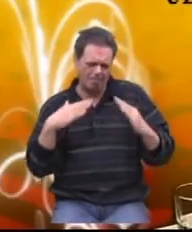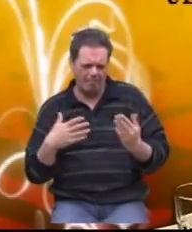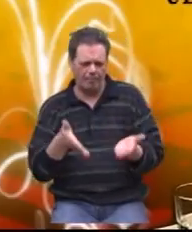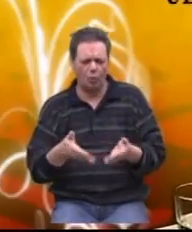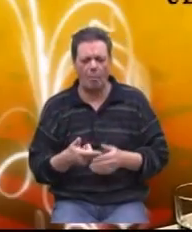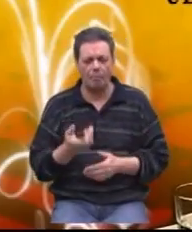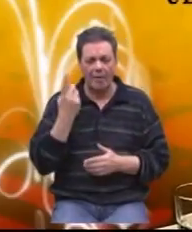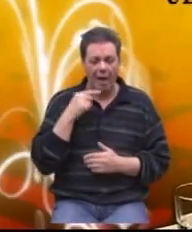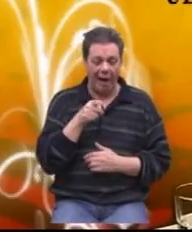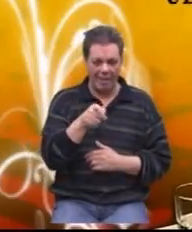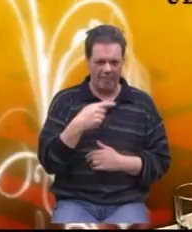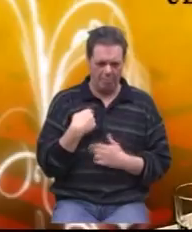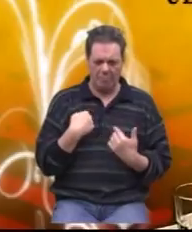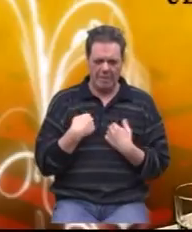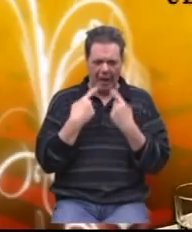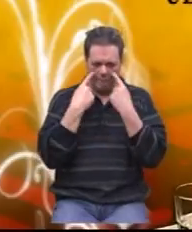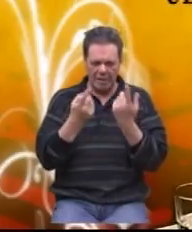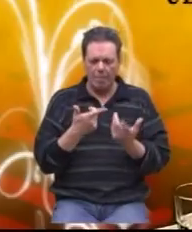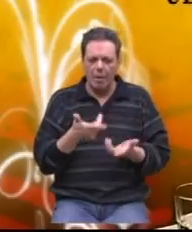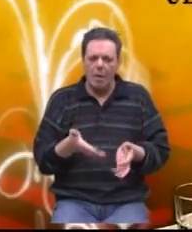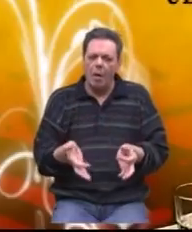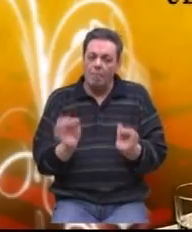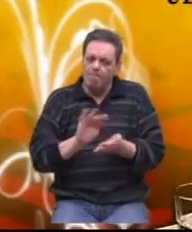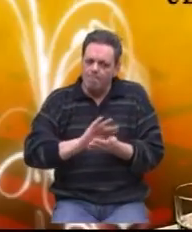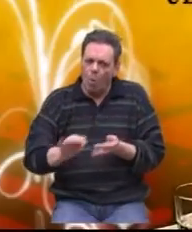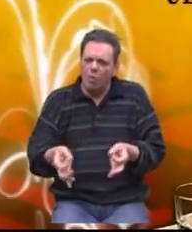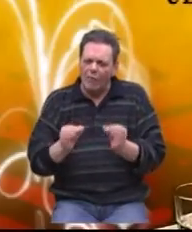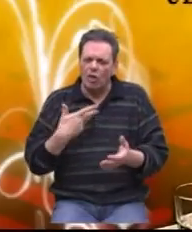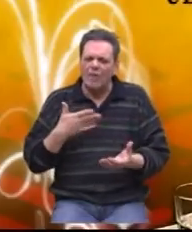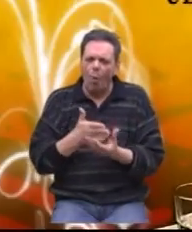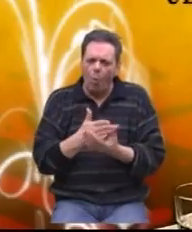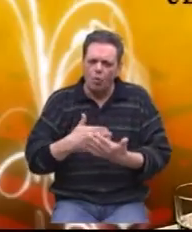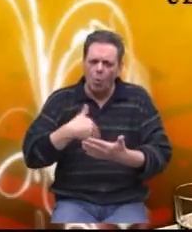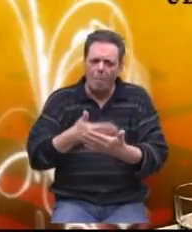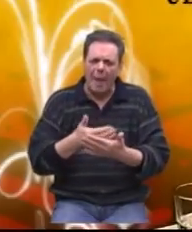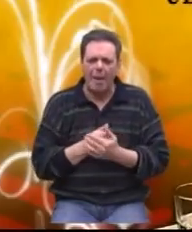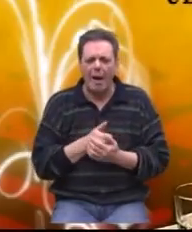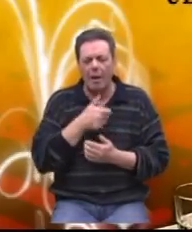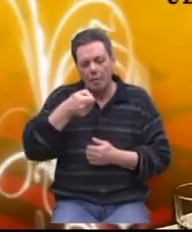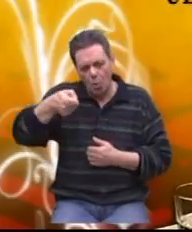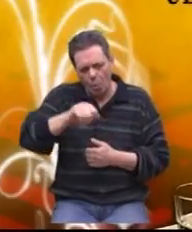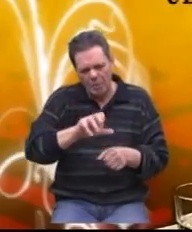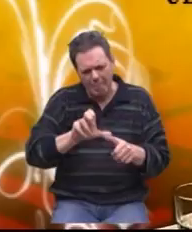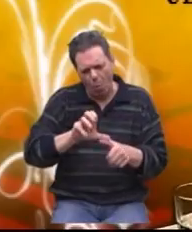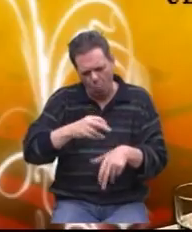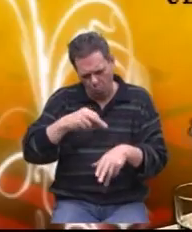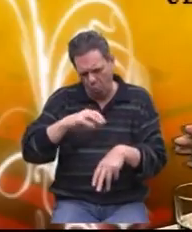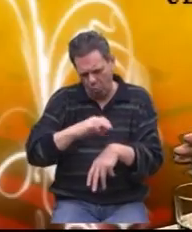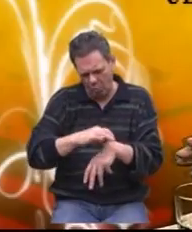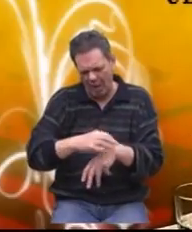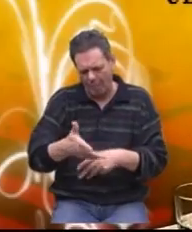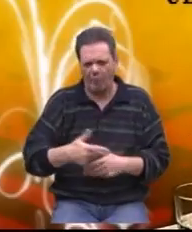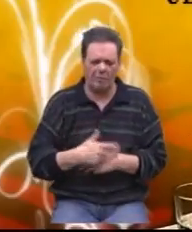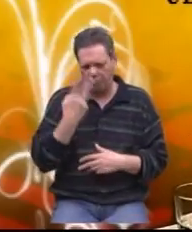vi, vidim, usavršavate svoju uslugu prema i kupcima u ljekarnama,